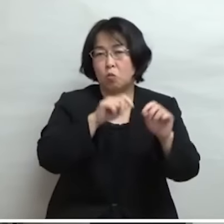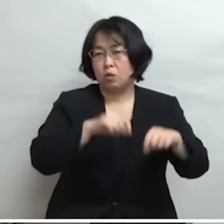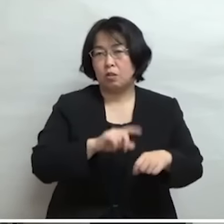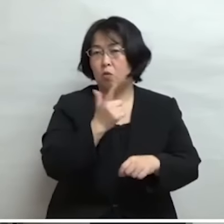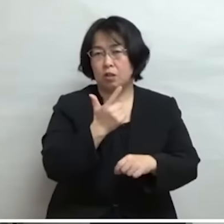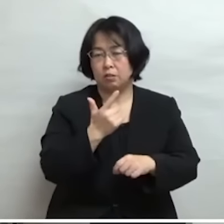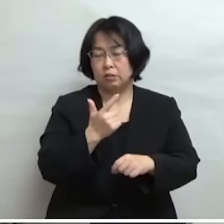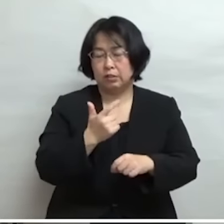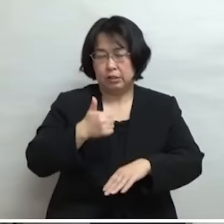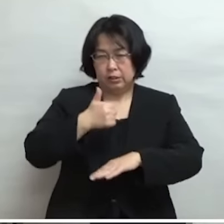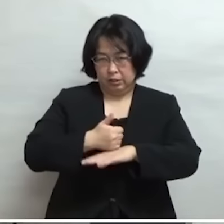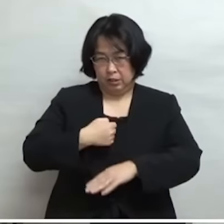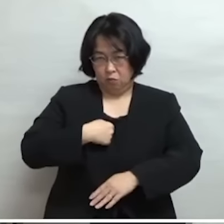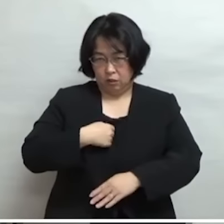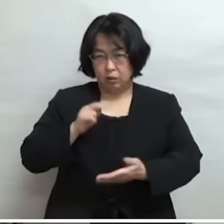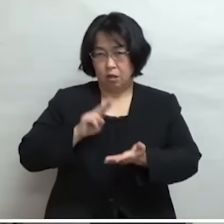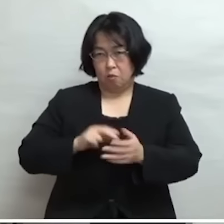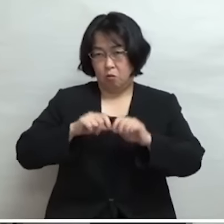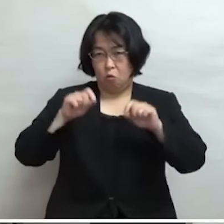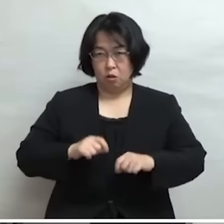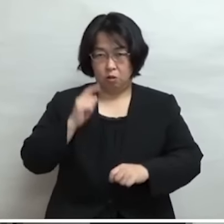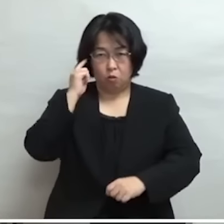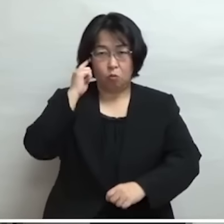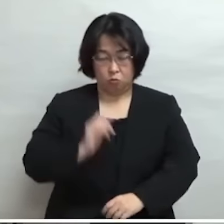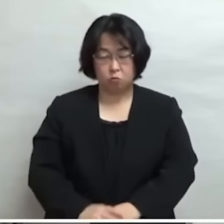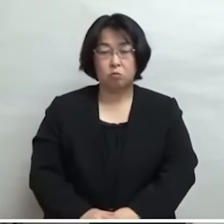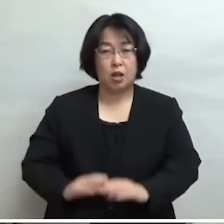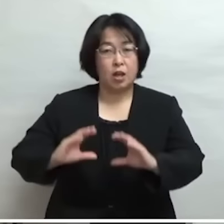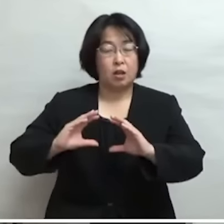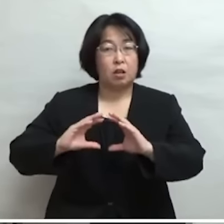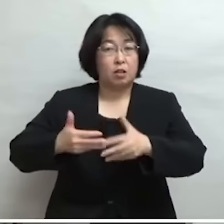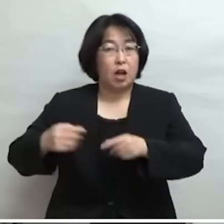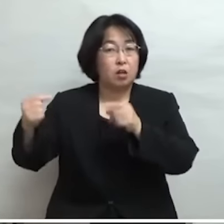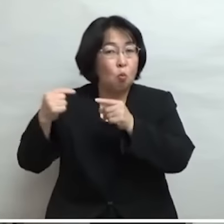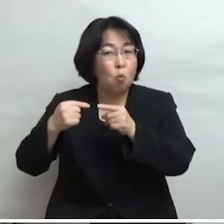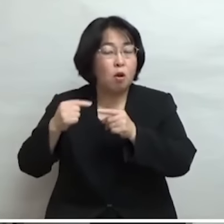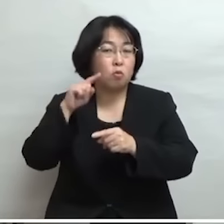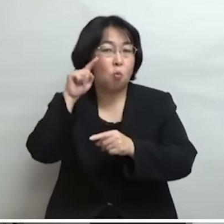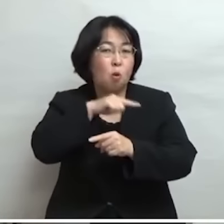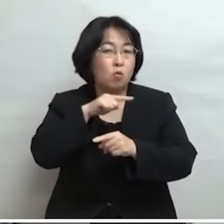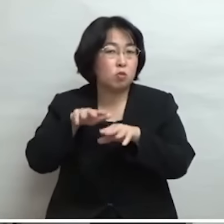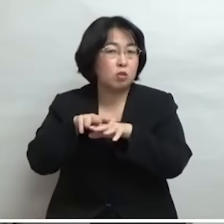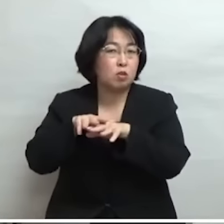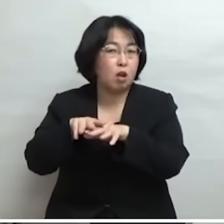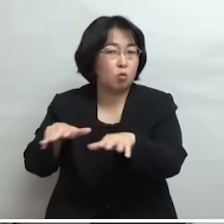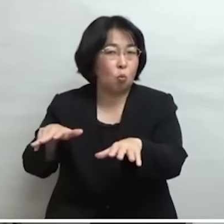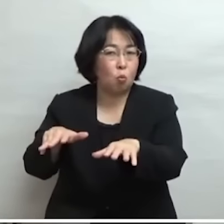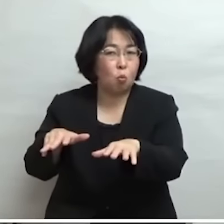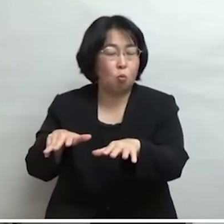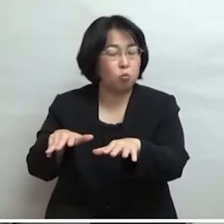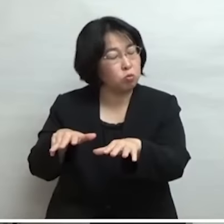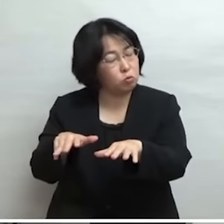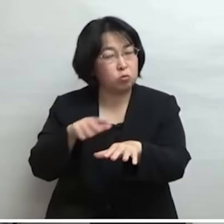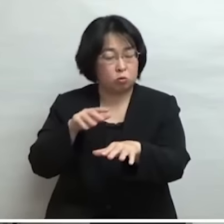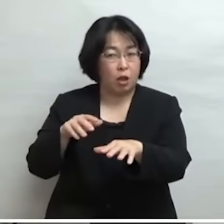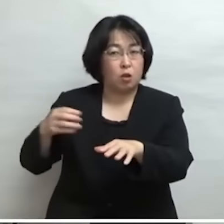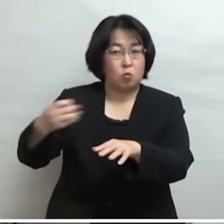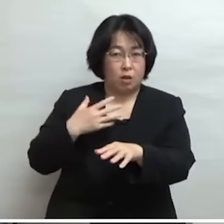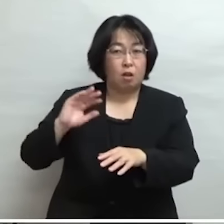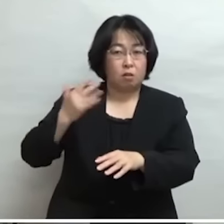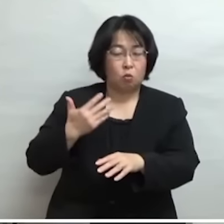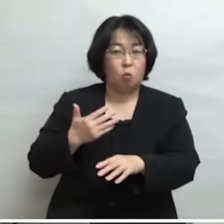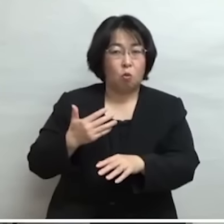これ決めるべき問題だというふうに思っています。それからその外交への悪い影響っていうんですけど、まずその外交ルートでなんか話は来てませんので、今